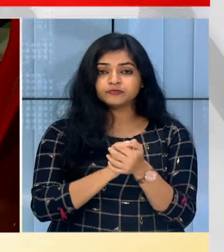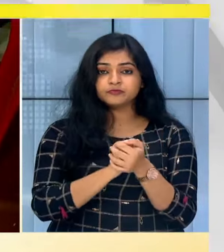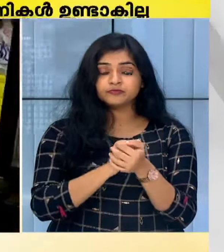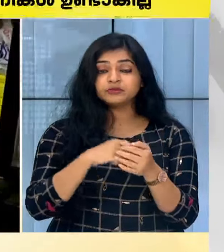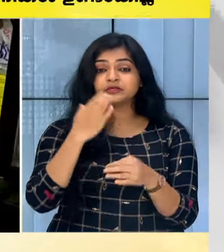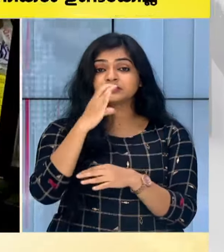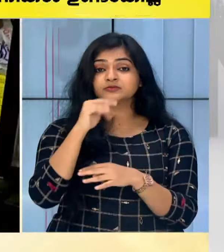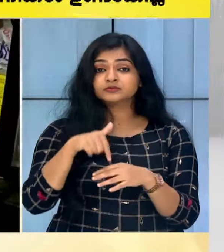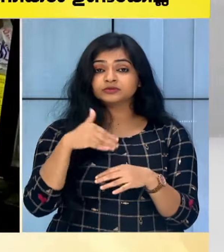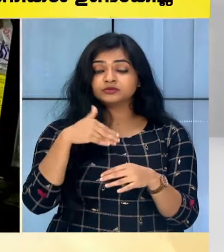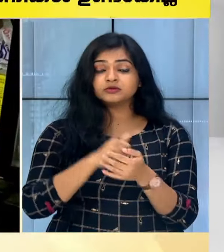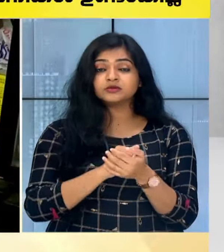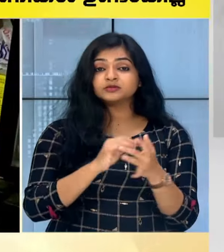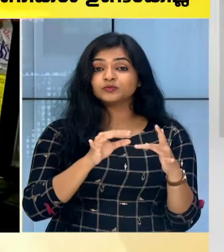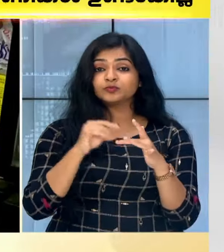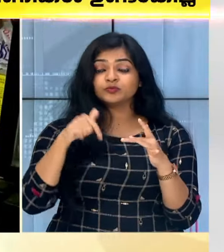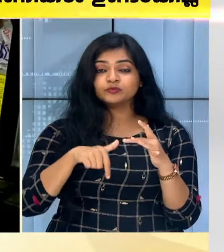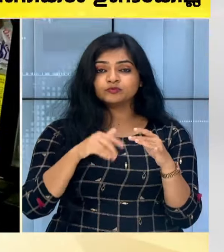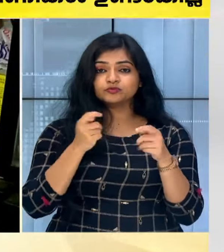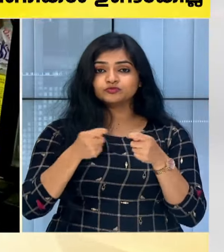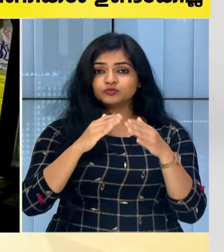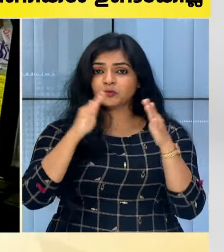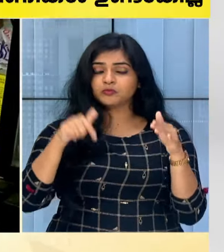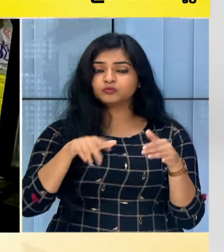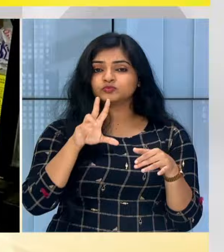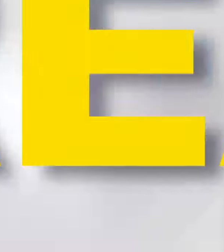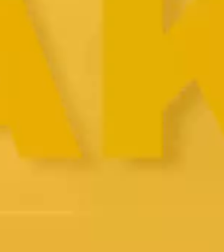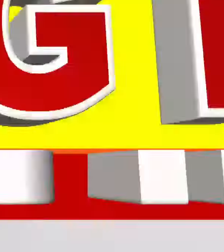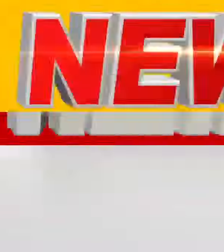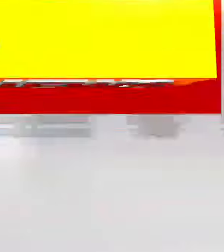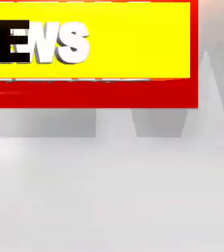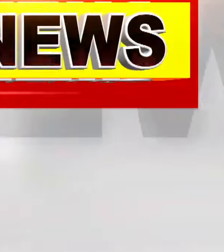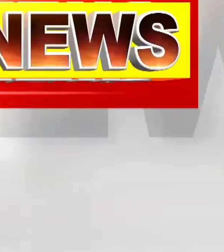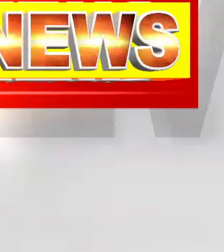ക്രിസ്മസ് പ്രത്യേക വിപണി ഉണ്ടാകില്ല എന്നത് ഉറപ്പാകുന്നു. അപ്പോഴും